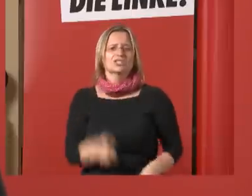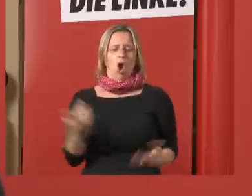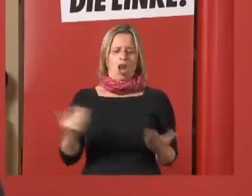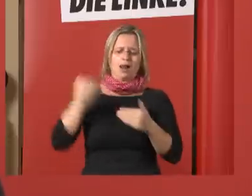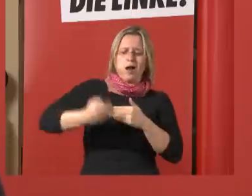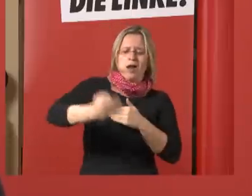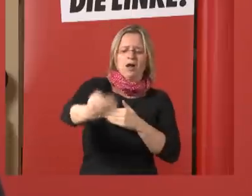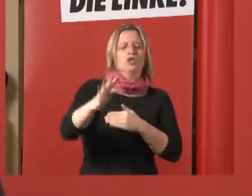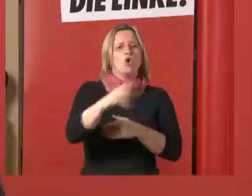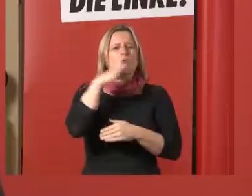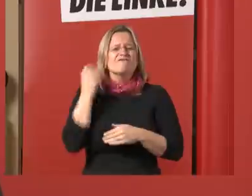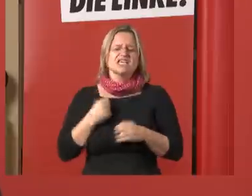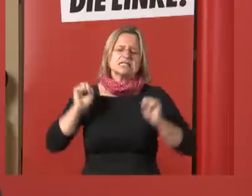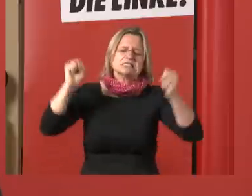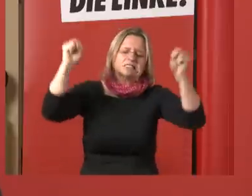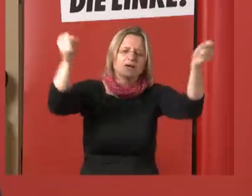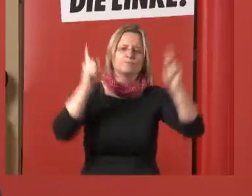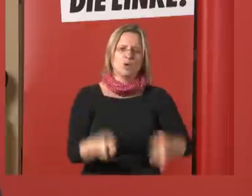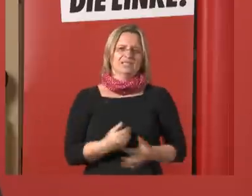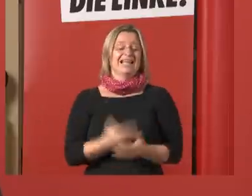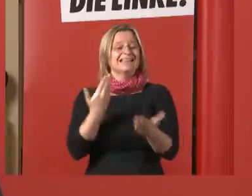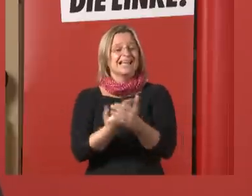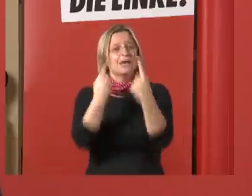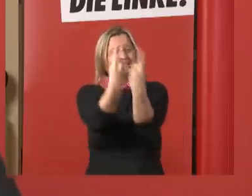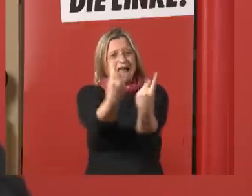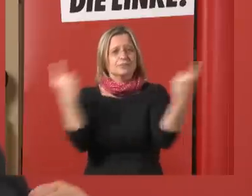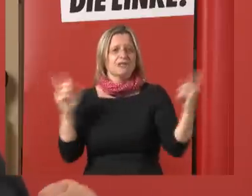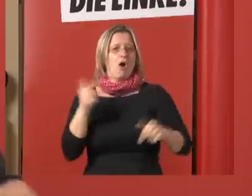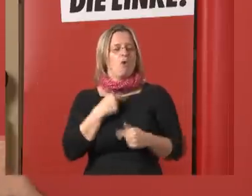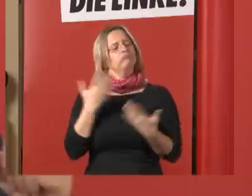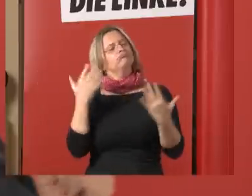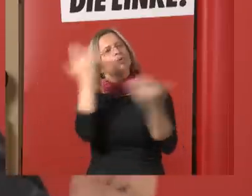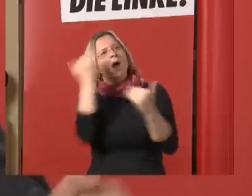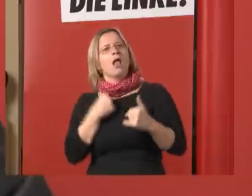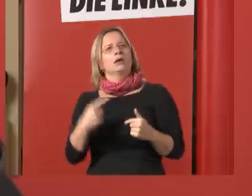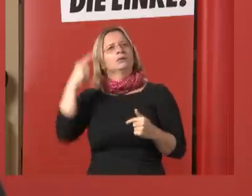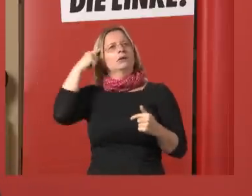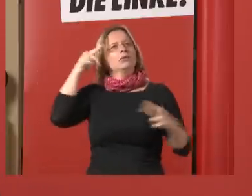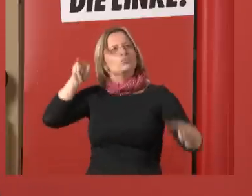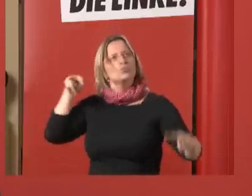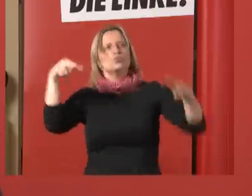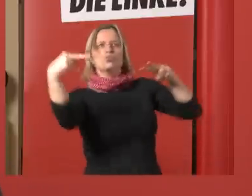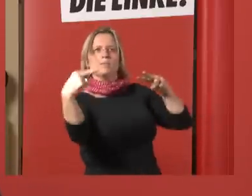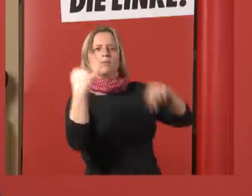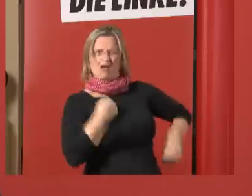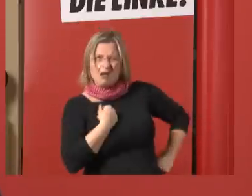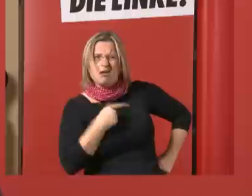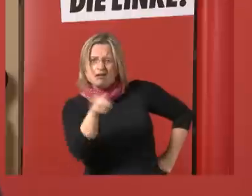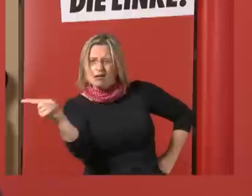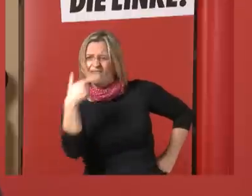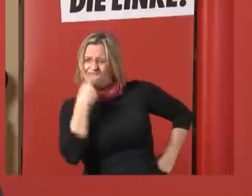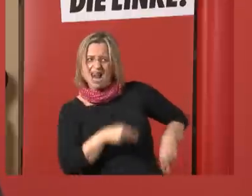gleiche Lebensverhältnisse bestehen, haben wir noch sehr viel zu tun. Und in diesem Sinne wollte ich Ihnen mal diesen Perspektivenwechsel